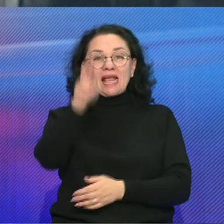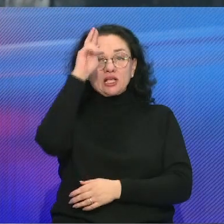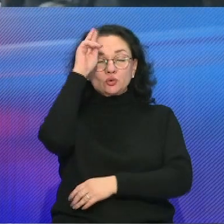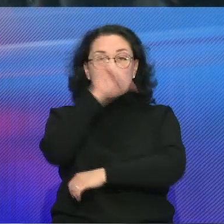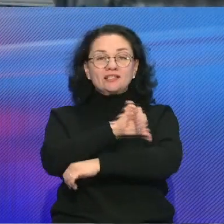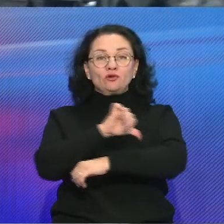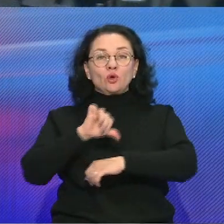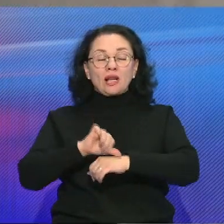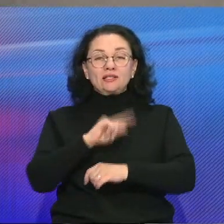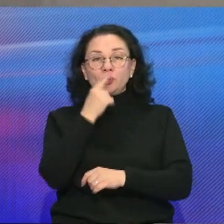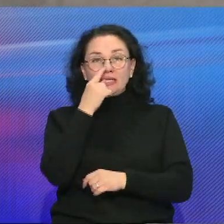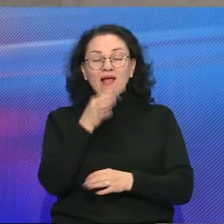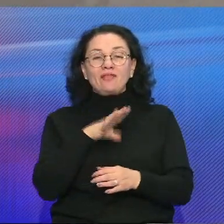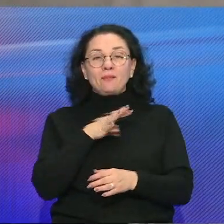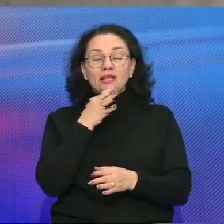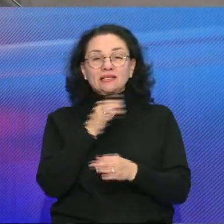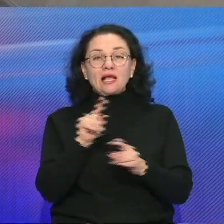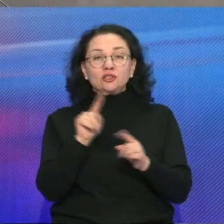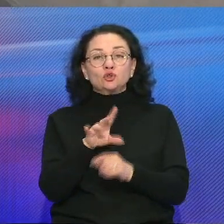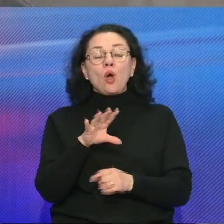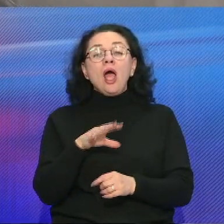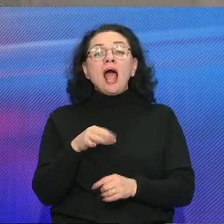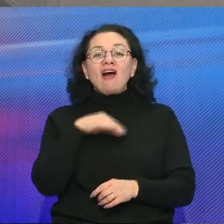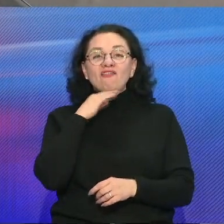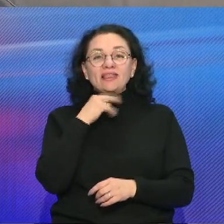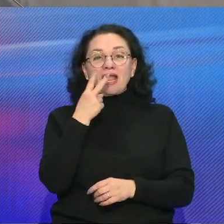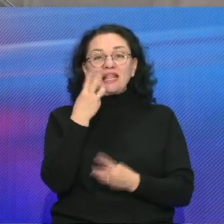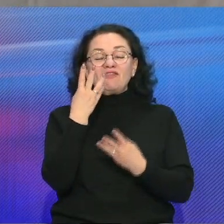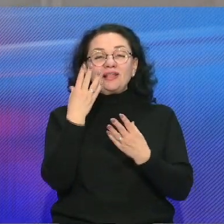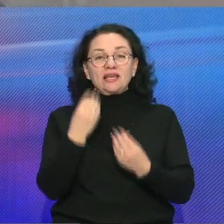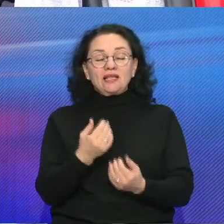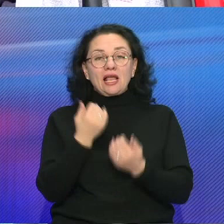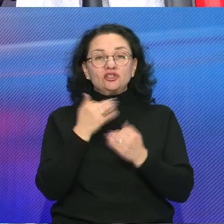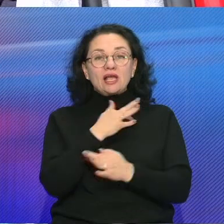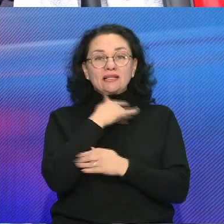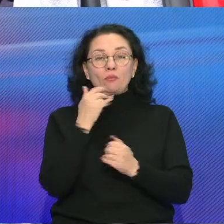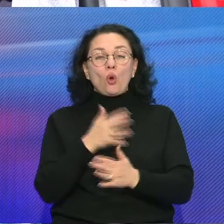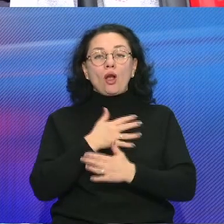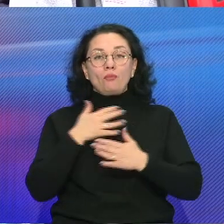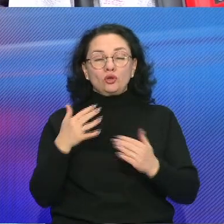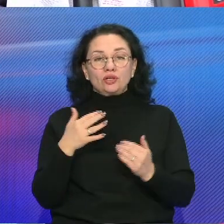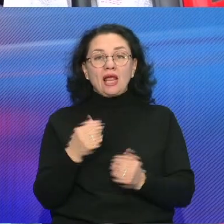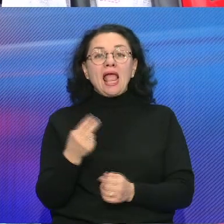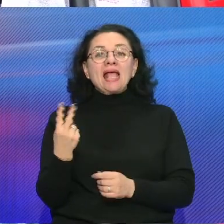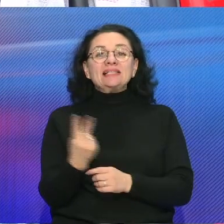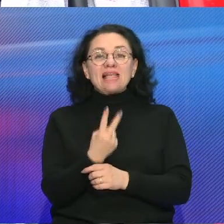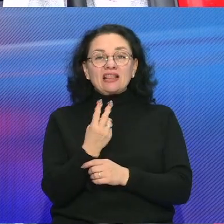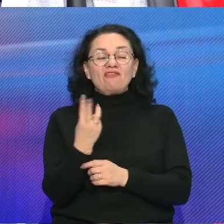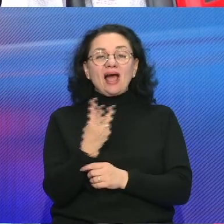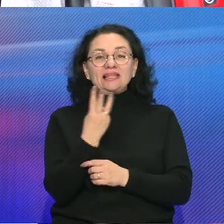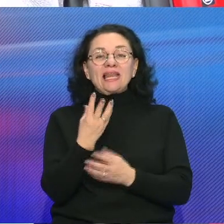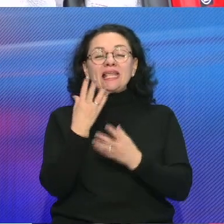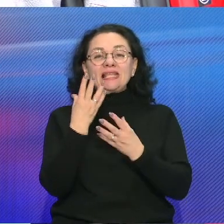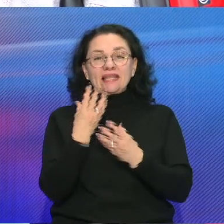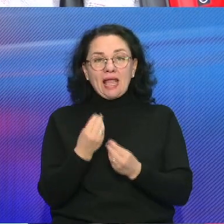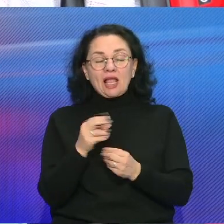адзначаюць водзіцелі-міжнароднікі, неабходна было 2-3 дні. Зараз часу траціцца ў разы больш. За два дня, три дня, это три дня,